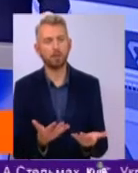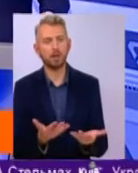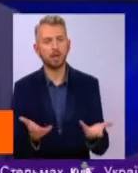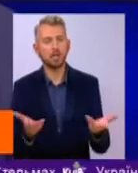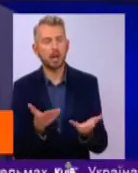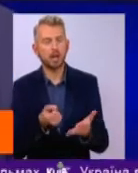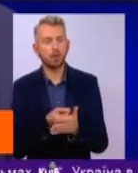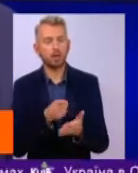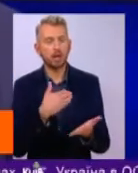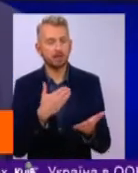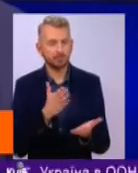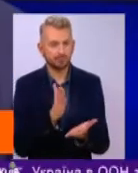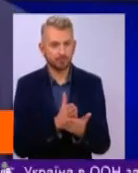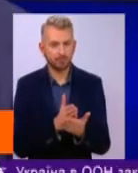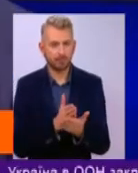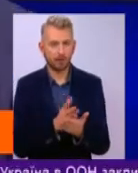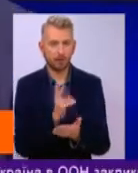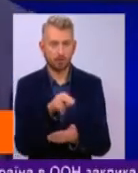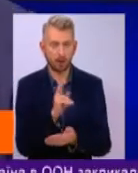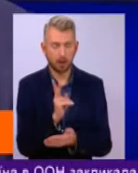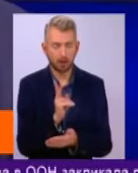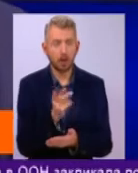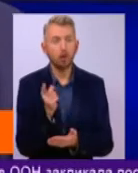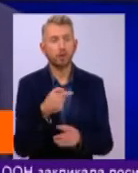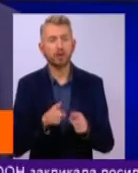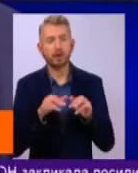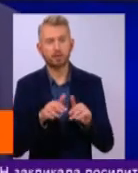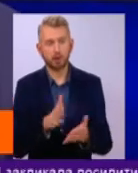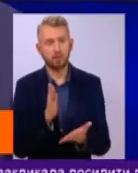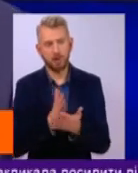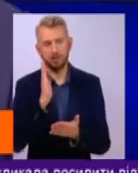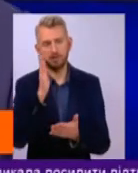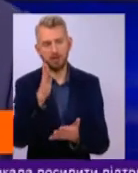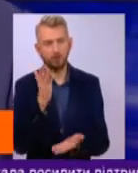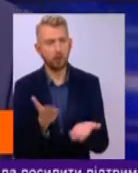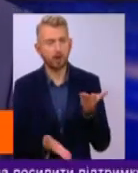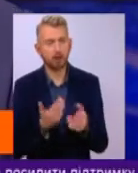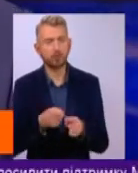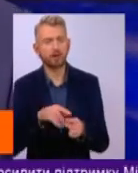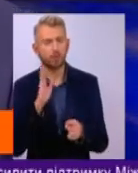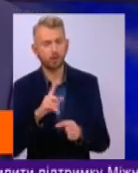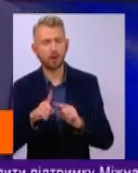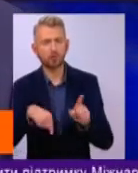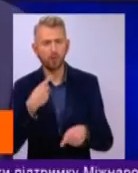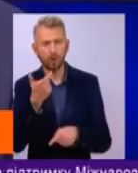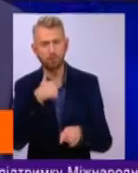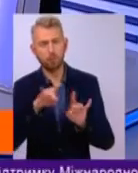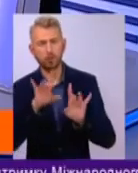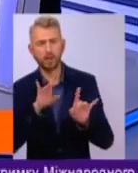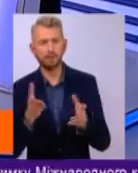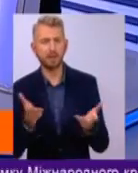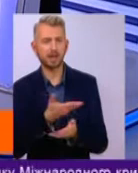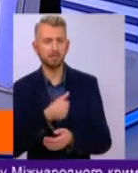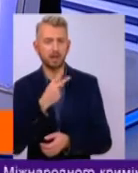які до них ставляться Кримінальним процесуальним кодексом України, тоді ця справа має перспективу. Якщо це буде черговий популізм, який